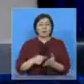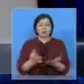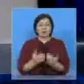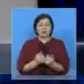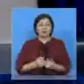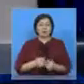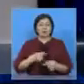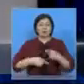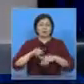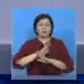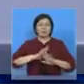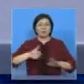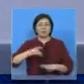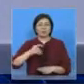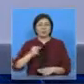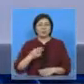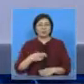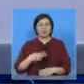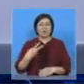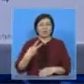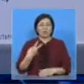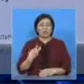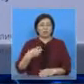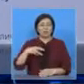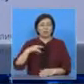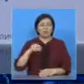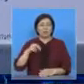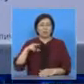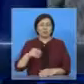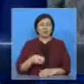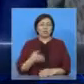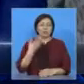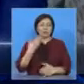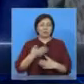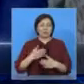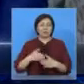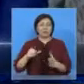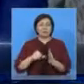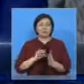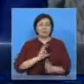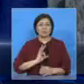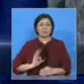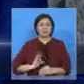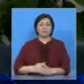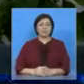безвозмездного гранта в размере 200 мрп или льготного кредита под 6 процент